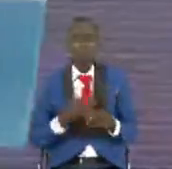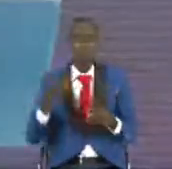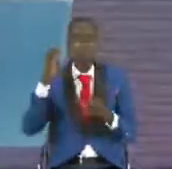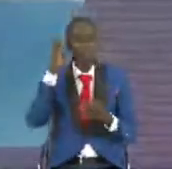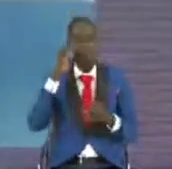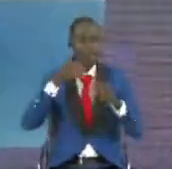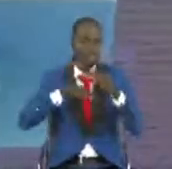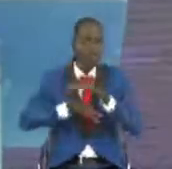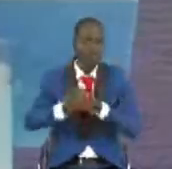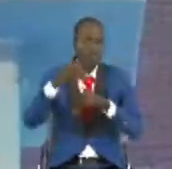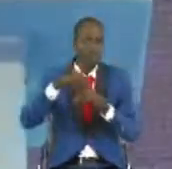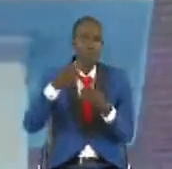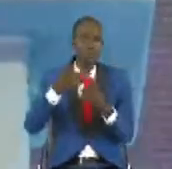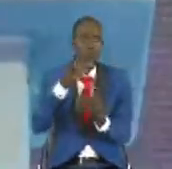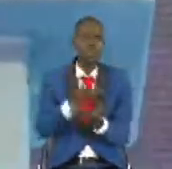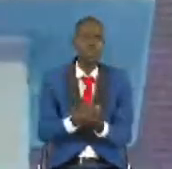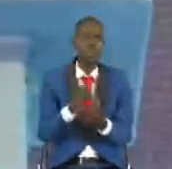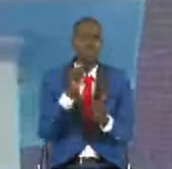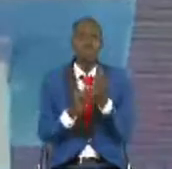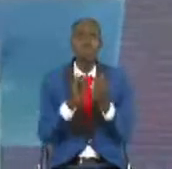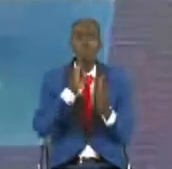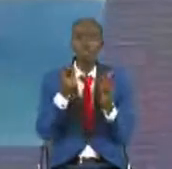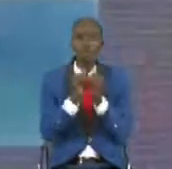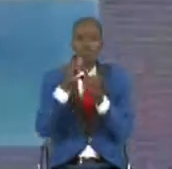Et elle pénètre au-delà du voile.